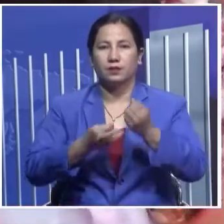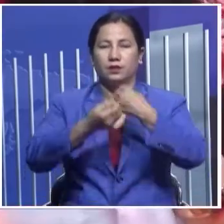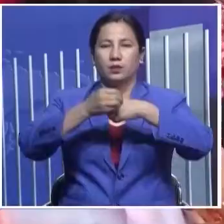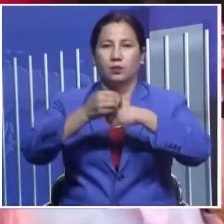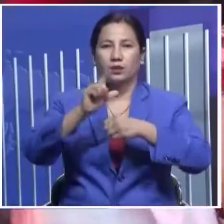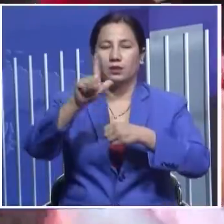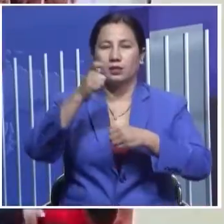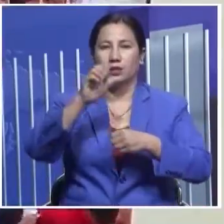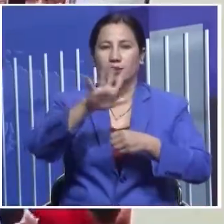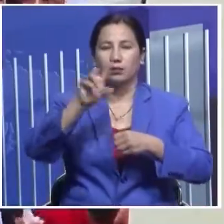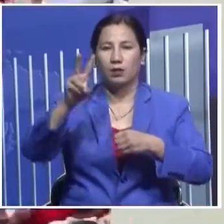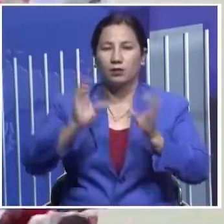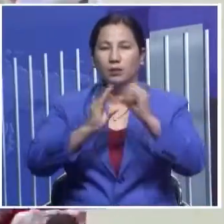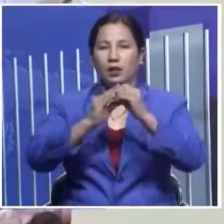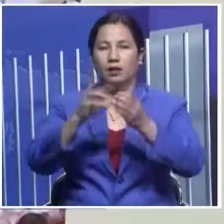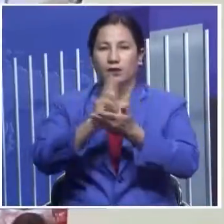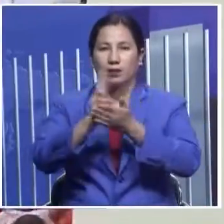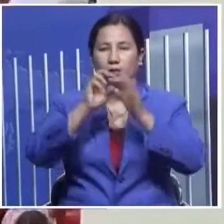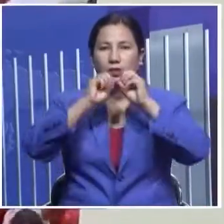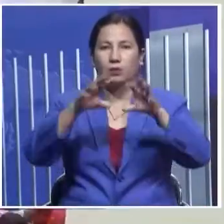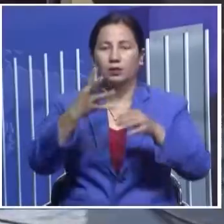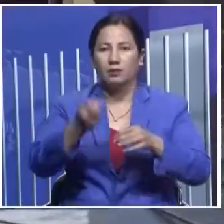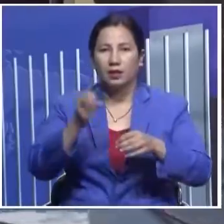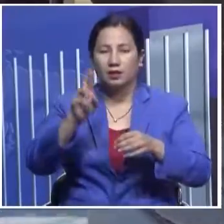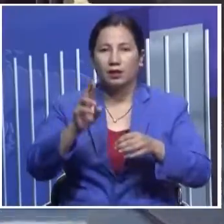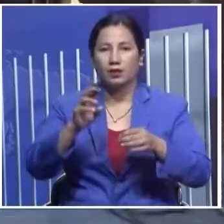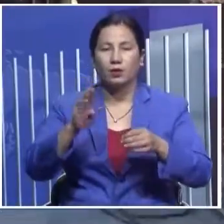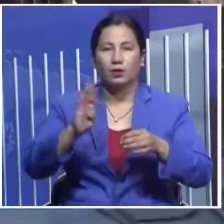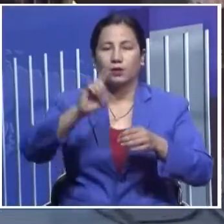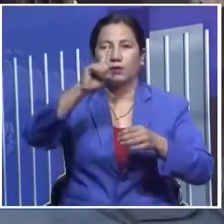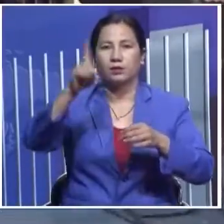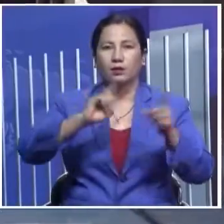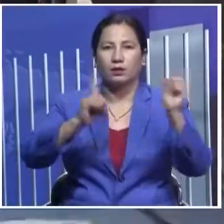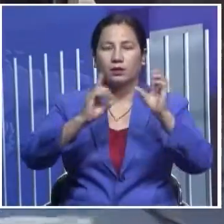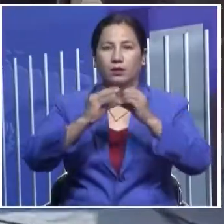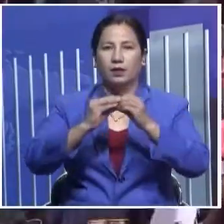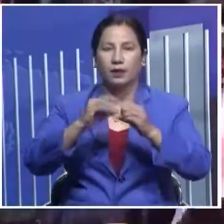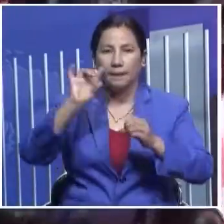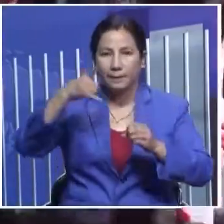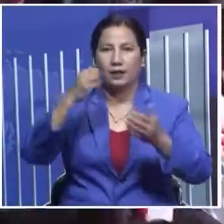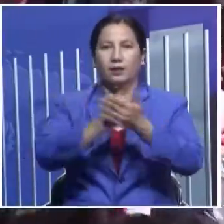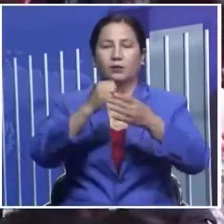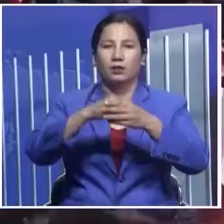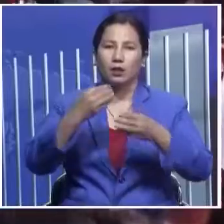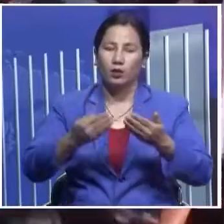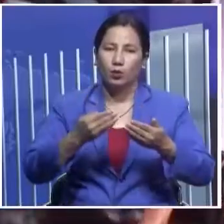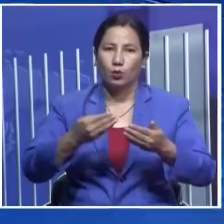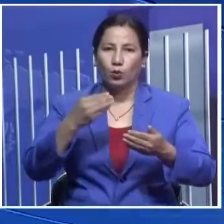देशभरका 752 पालिकाको मत परिणाम सार्वजनिक। बाँकी रहेको बाजुराको बुढी गंगा नगरपालिकामा भने फेरि मतदान हुने।